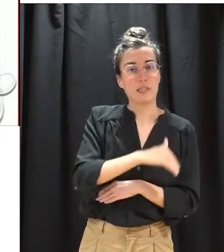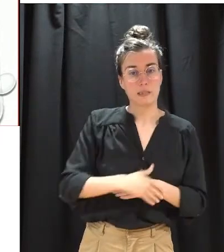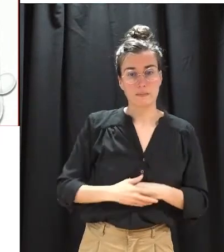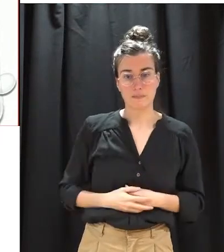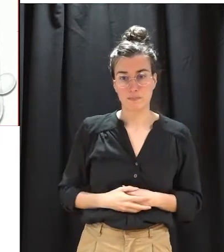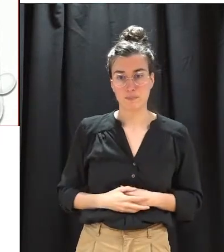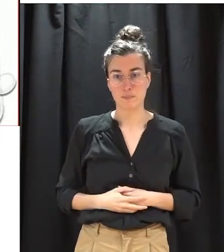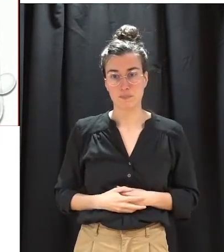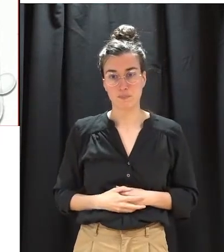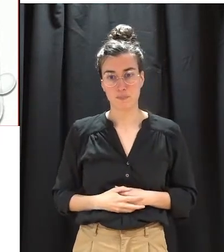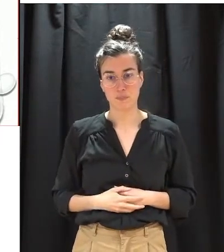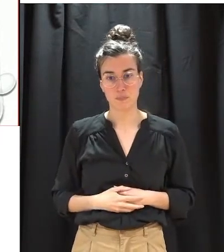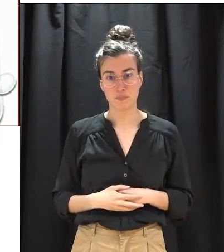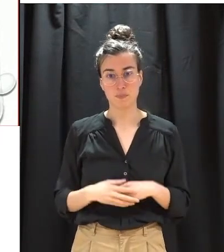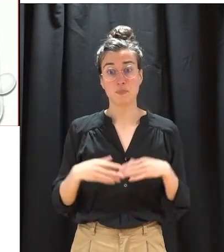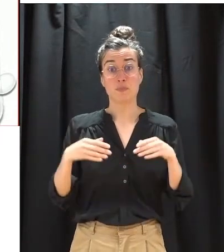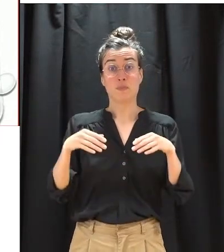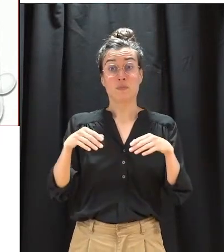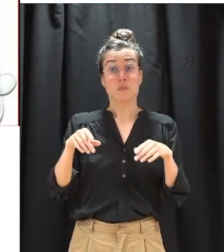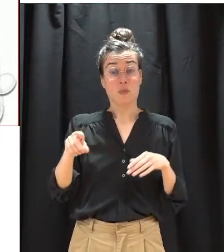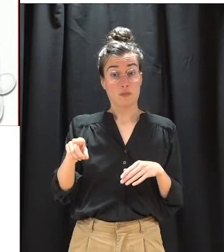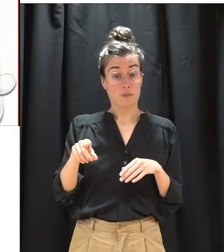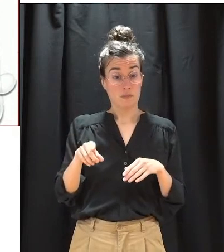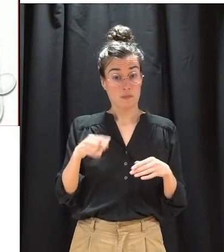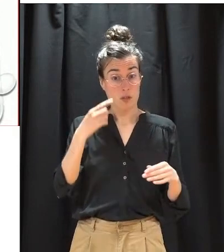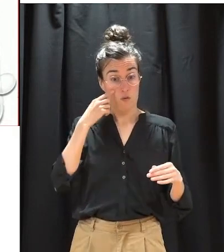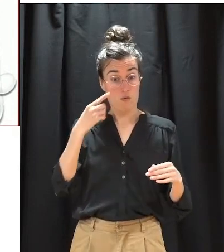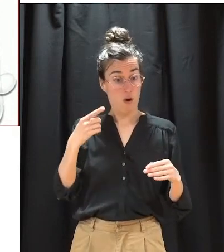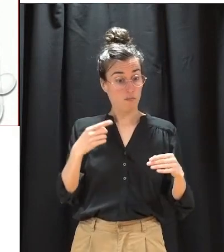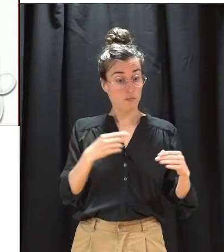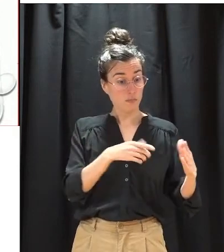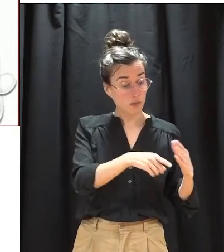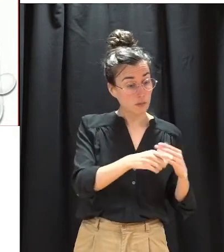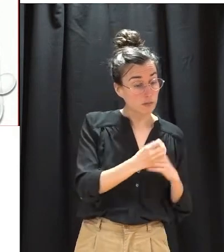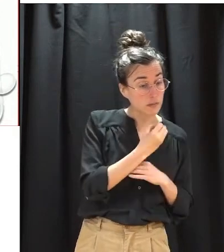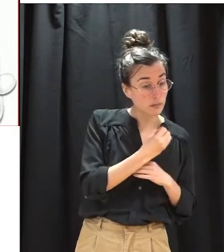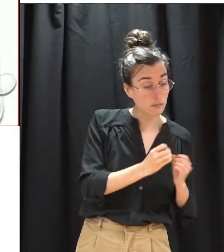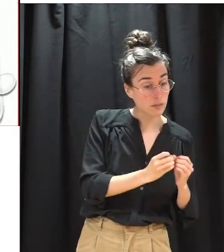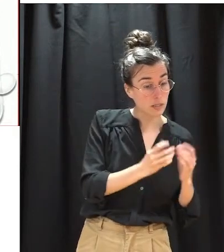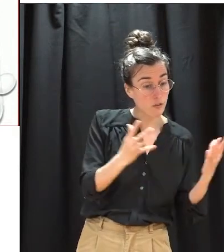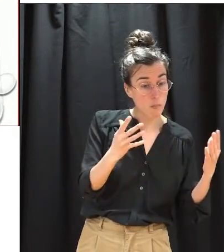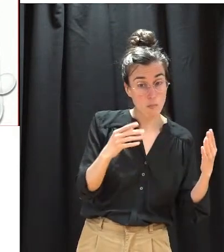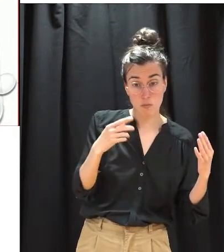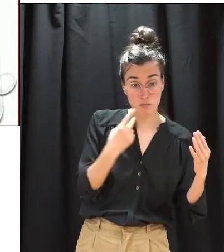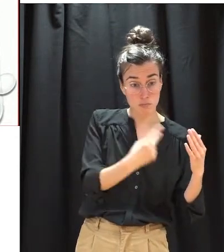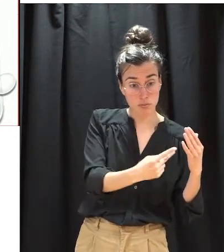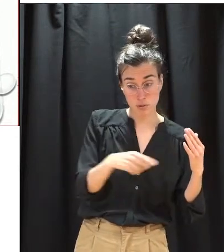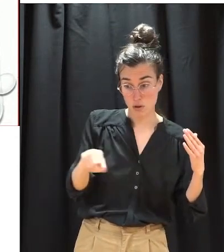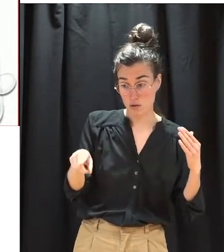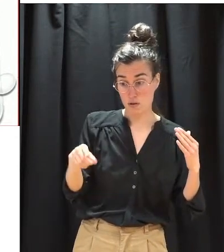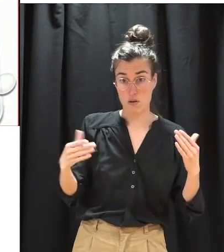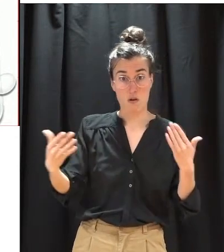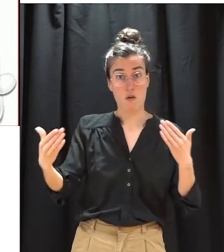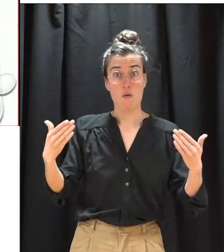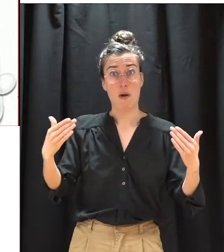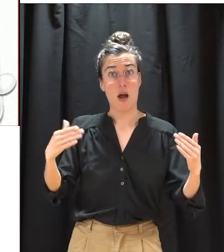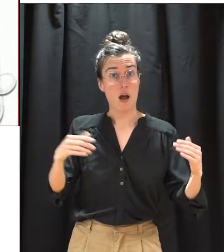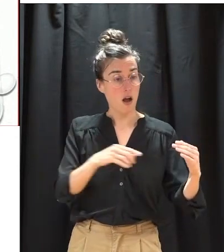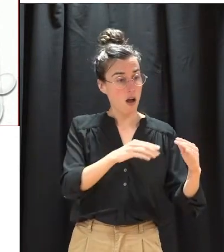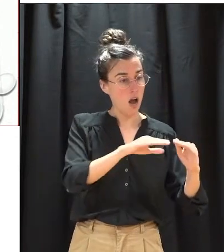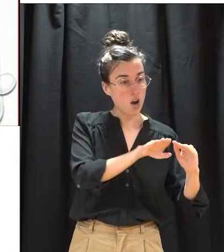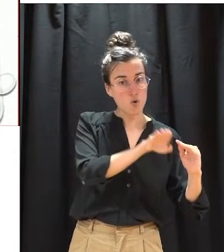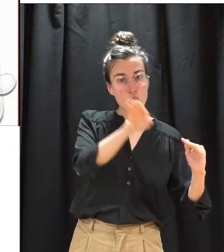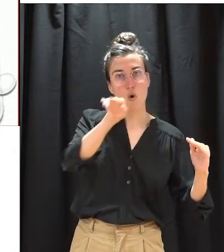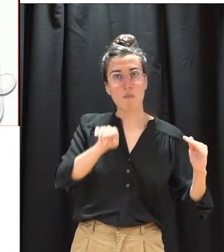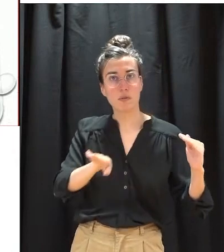profil équivalent, on va avoir des courbes de développement qui peuvent être très différentes. On note aussi qu'ils développent de bonnes habiletés